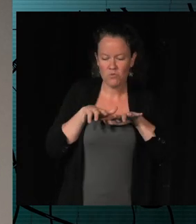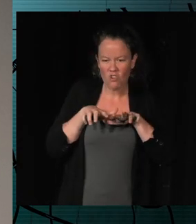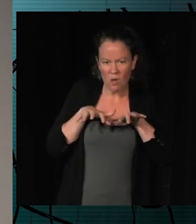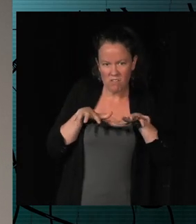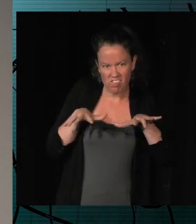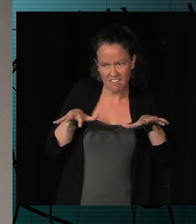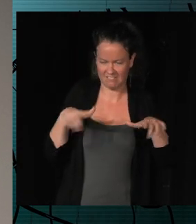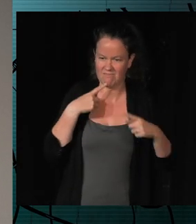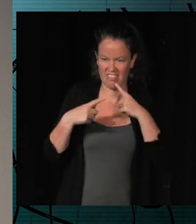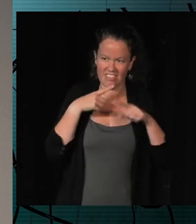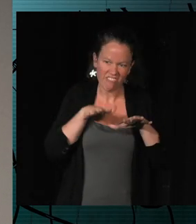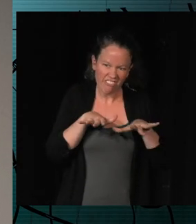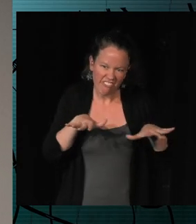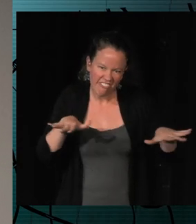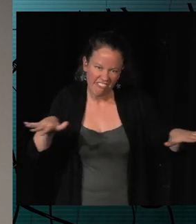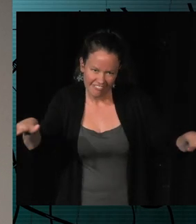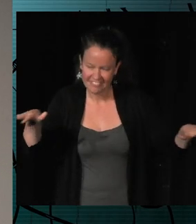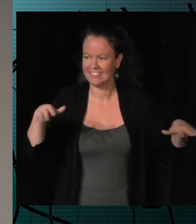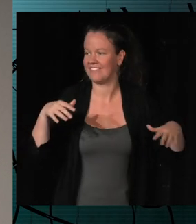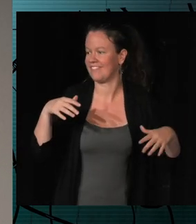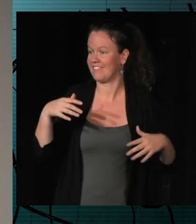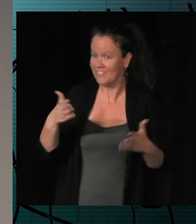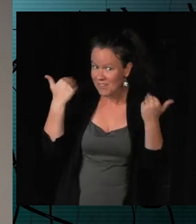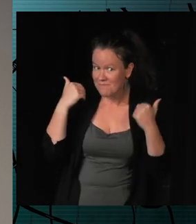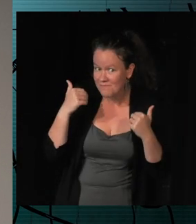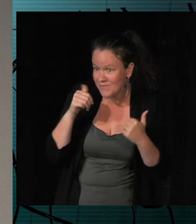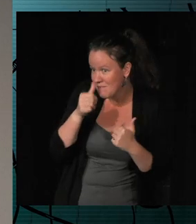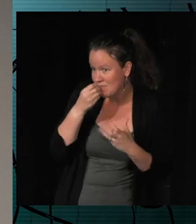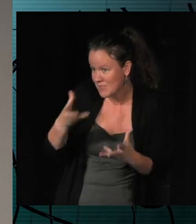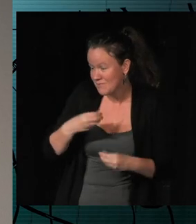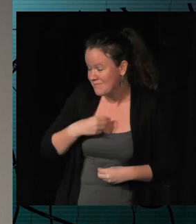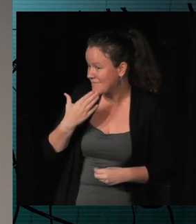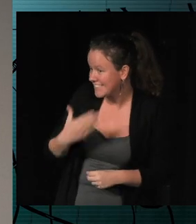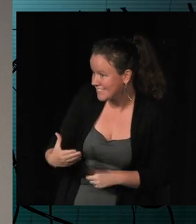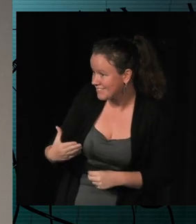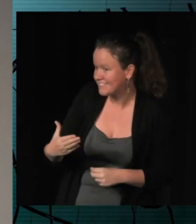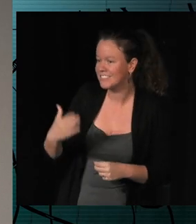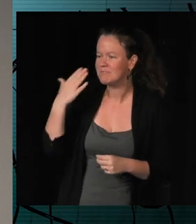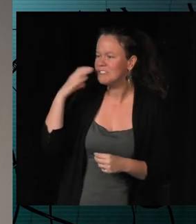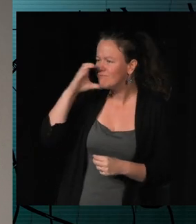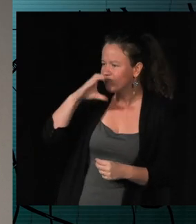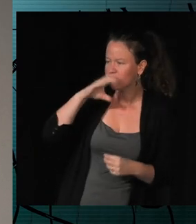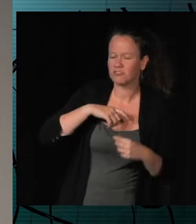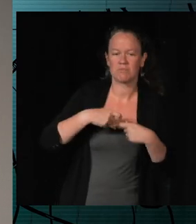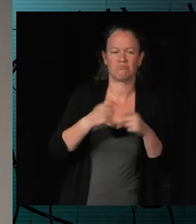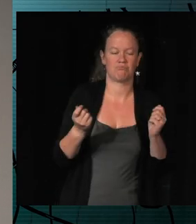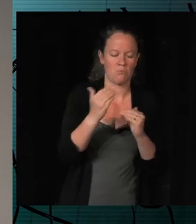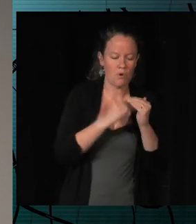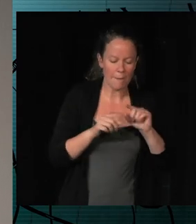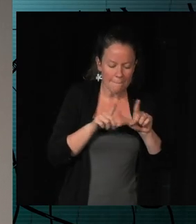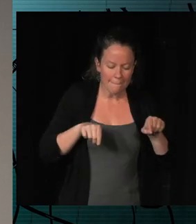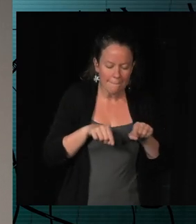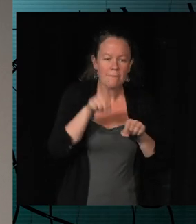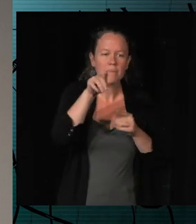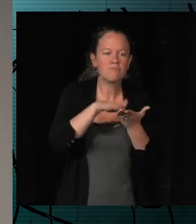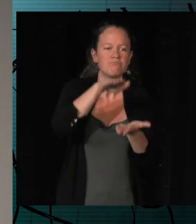avez vu ce soir également donc bah voilà venez on vous attend merci beaucoup et il y a des programmes à l'entrée donc servez-vous juste avant de partir il y a toute la proc